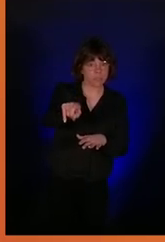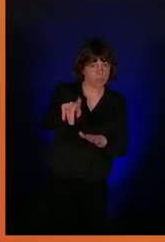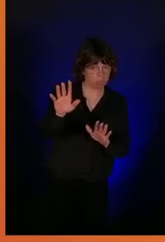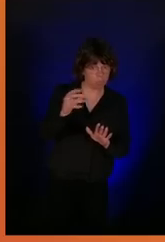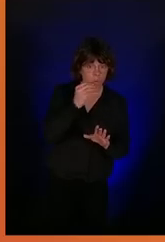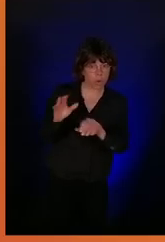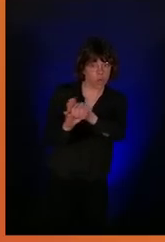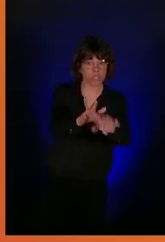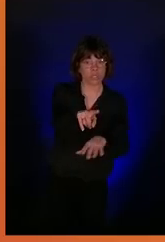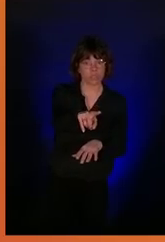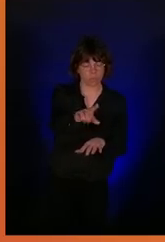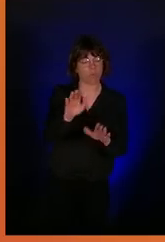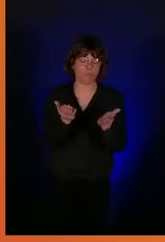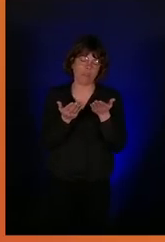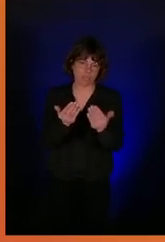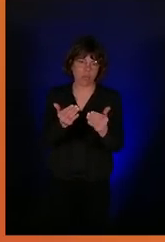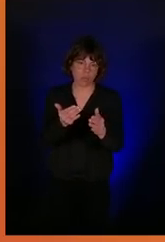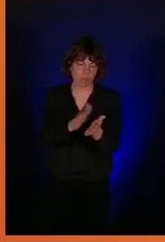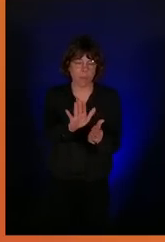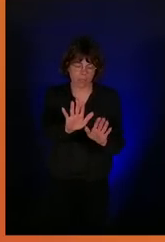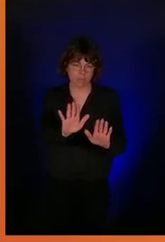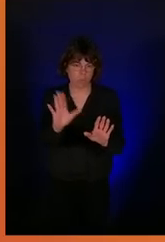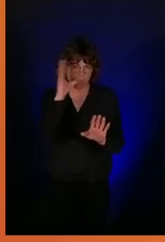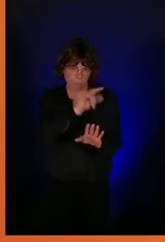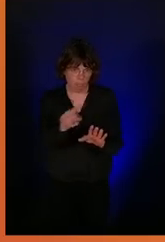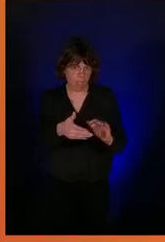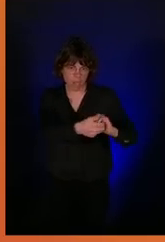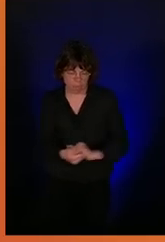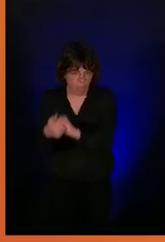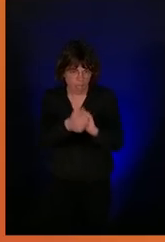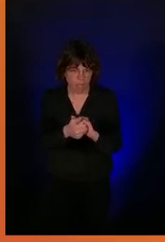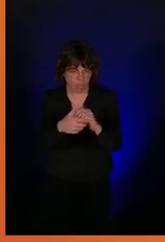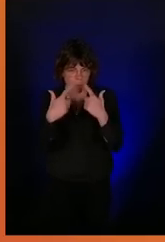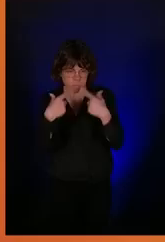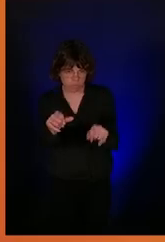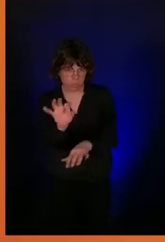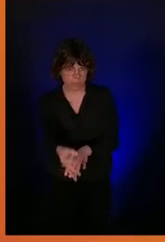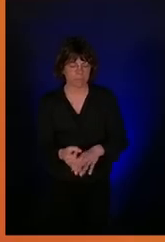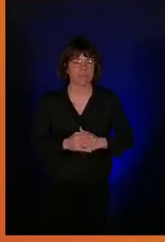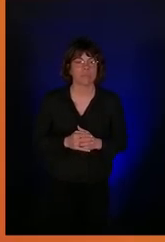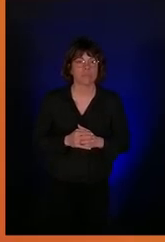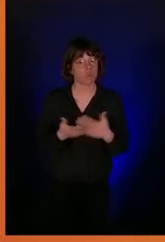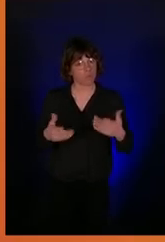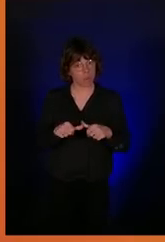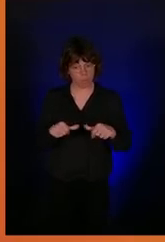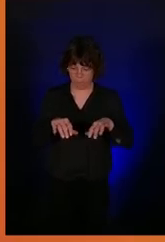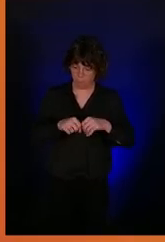à ma gauche. Alors, on va attendre encore un petit peu. Promis, les camarades, on ne vous oublie pas. Ça marche, j'ai bien vu. On va faire la